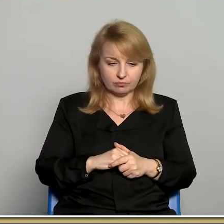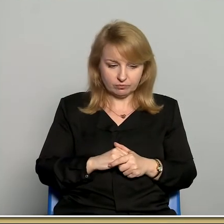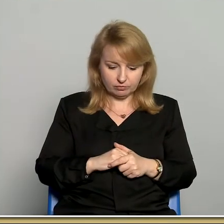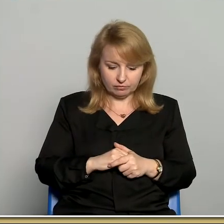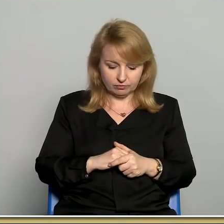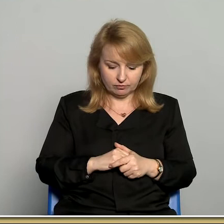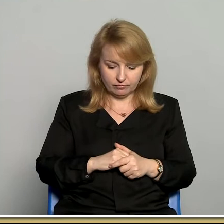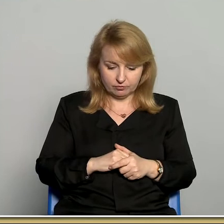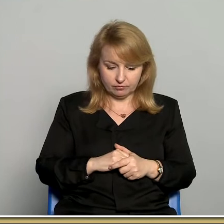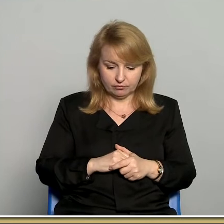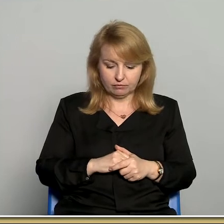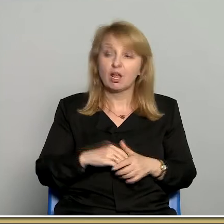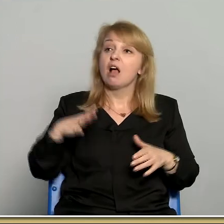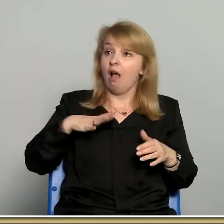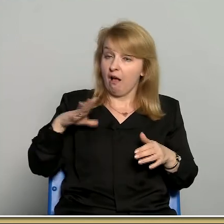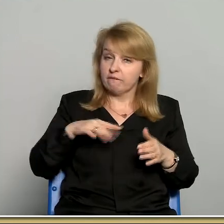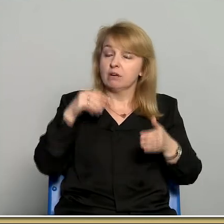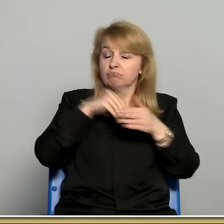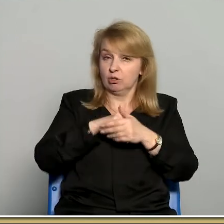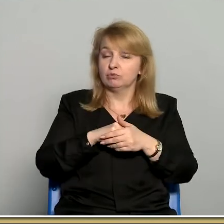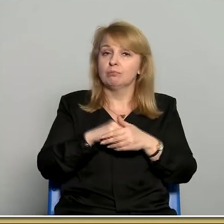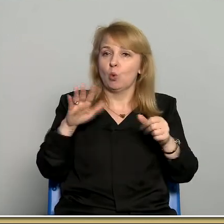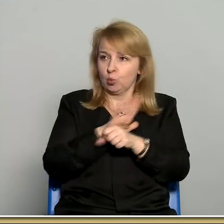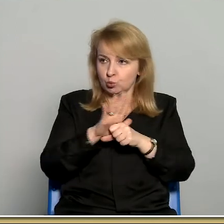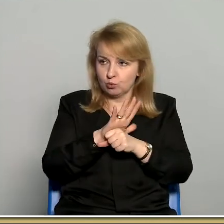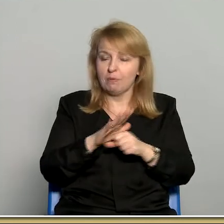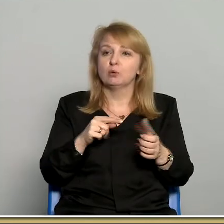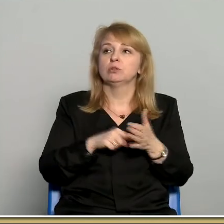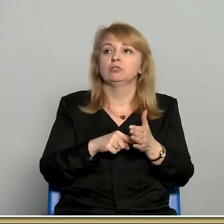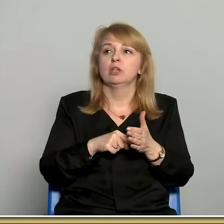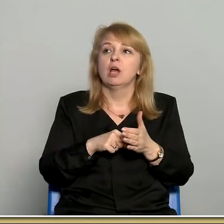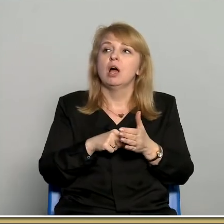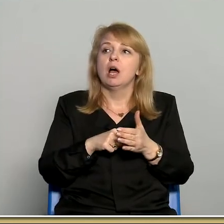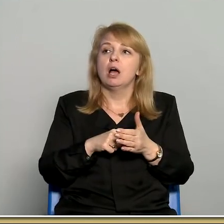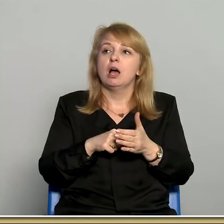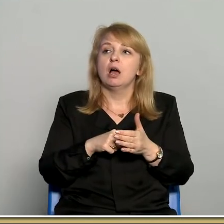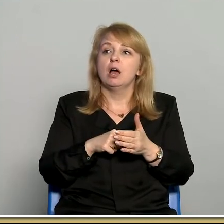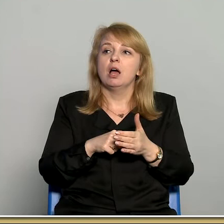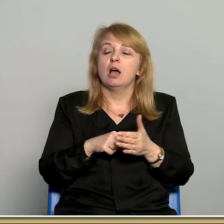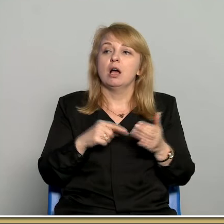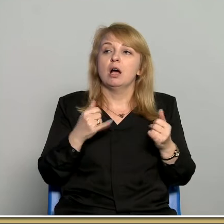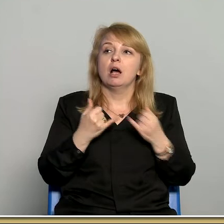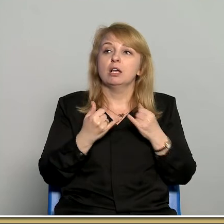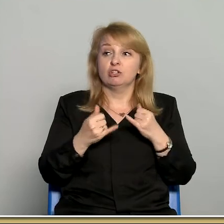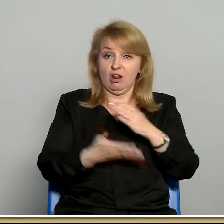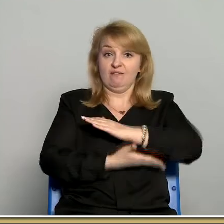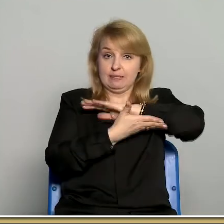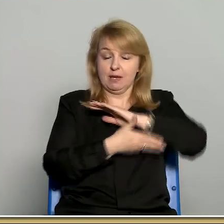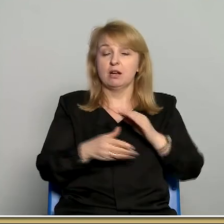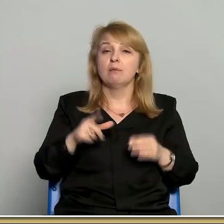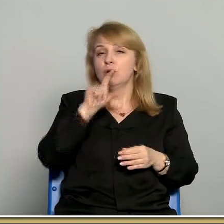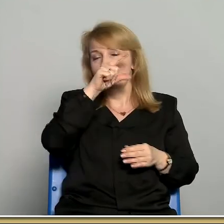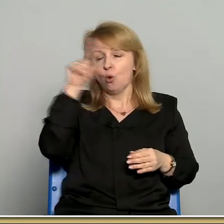W zasadzie warto tylko o to uzupełnić, że mając na uwadze wsparcie osób bezrobotnych,